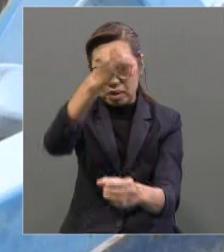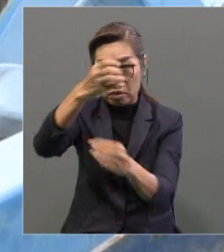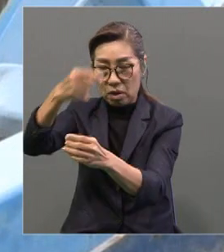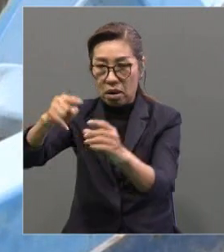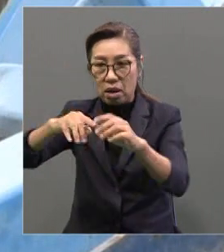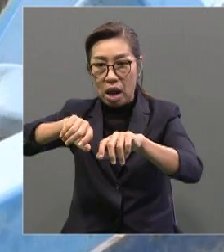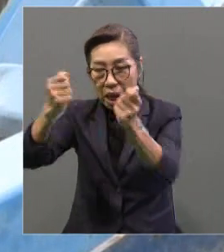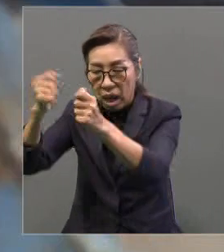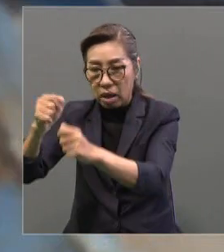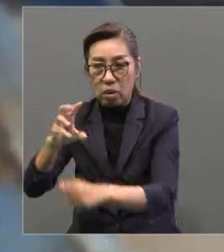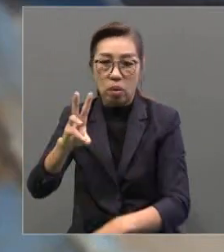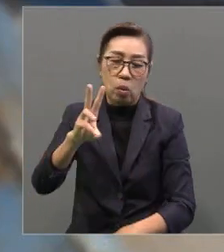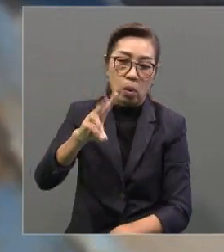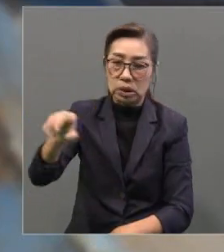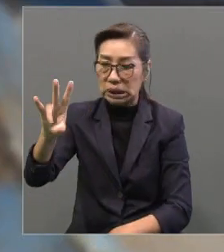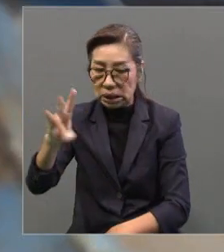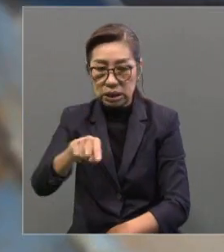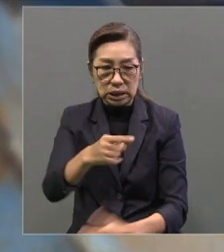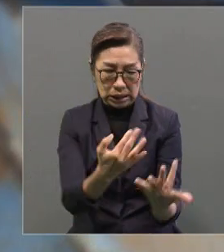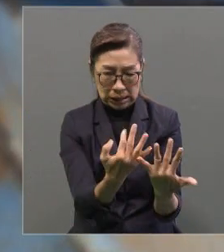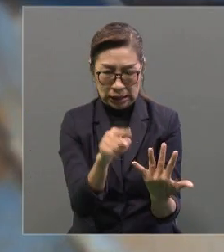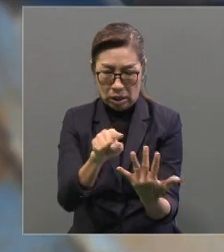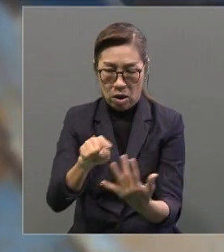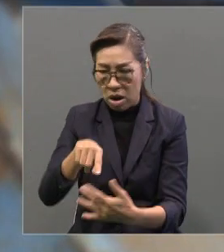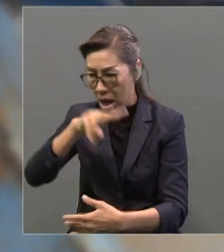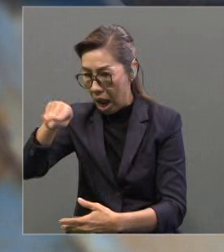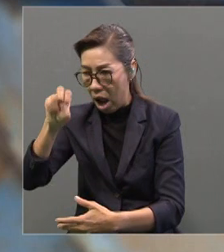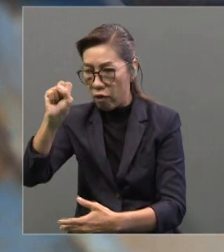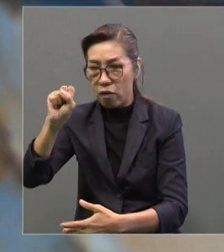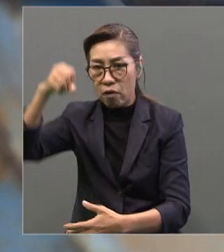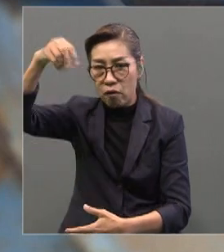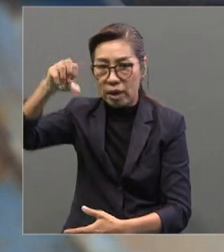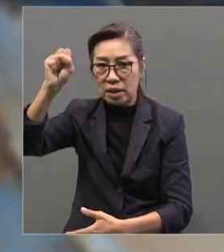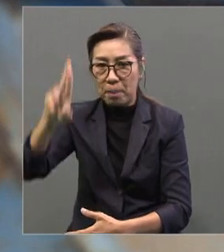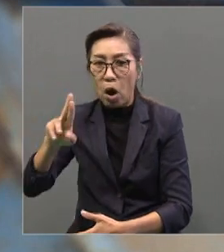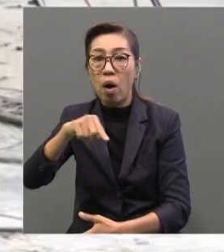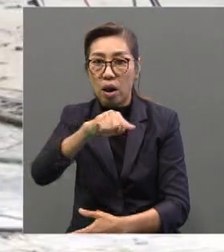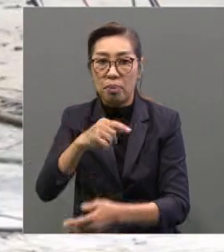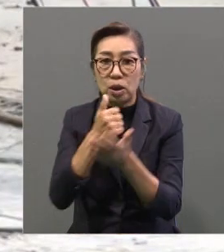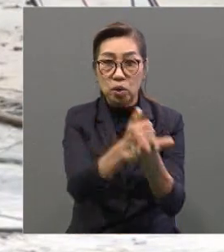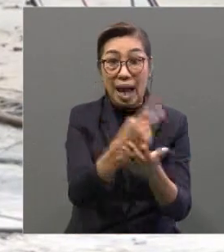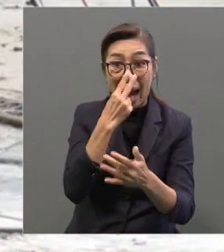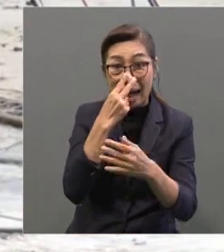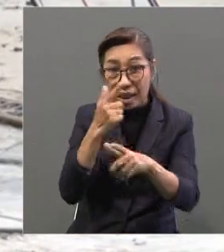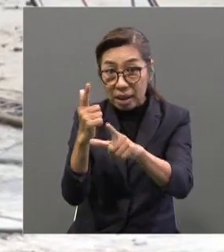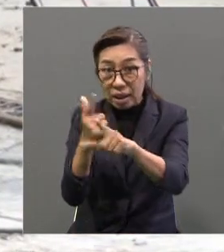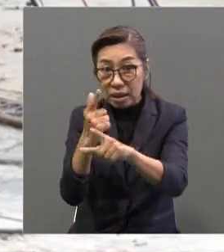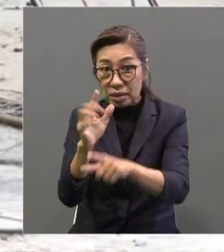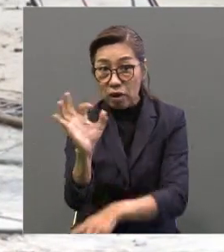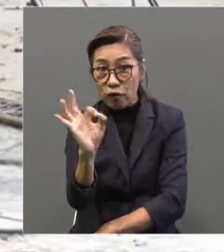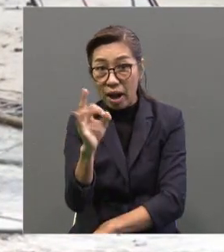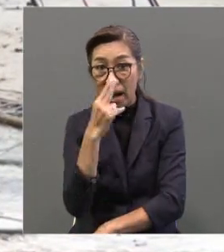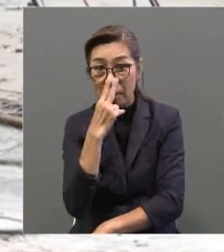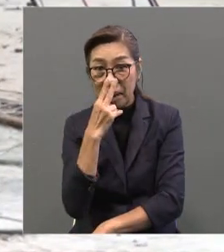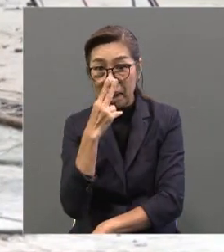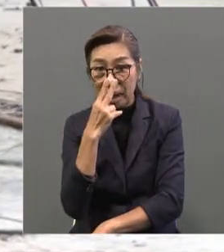บอกว่าพยายามที่จะหาแหล่งจ่ายไฟมาจ่ายกับบ้านเรือนของพี่น้องประชาชนอะแท่งเหล็กสีฟ้าเมื่อสักครู่นี้นะคะที่บอกไปว่าเป็นลอนเชอร์นี่แห